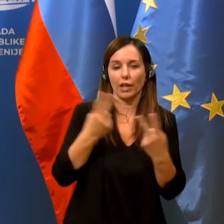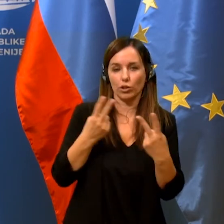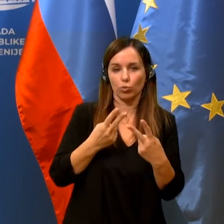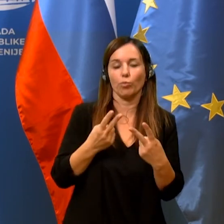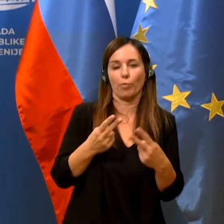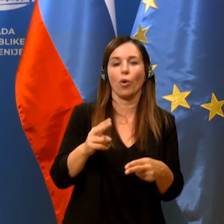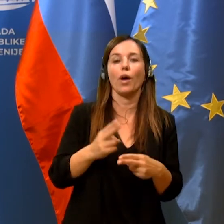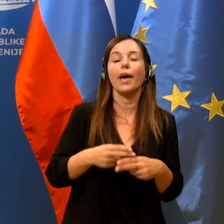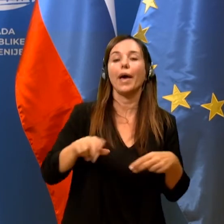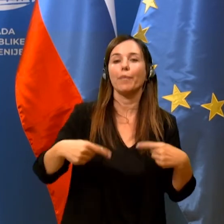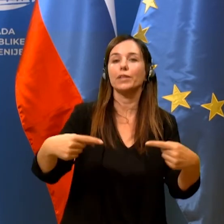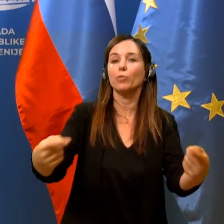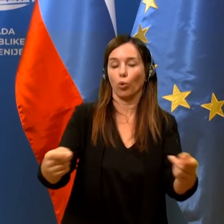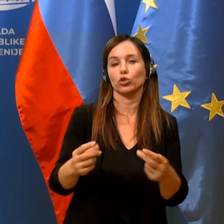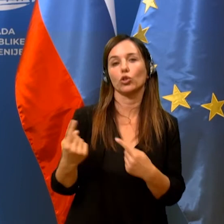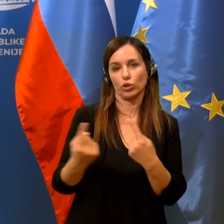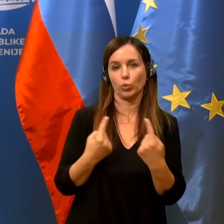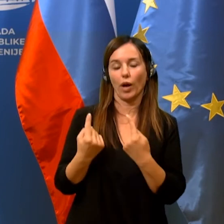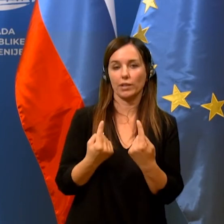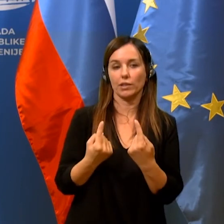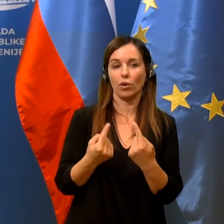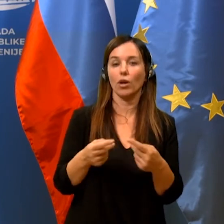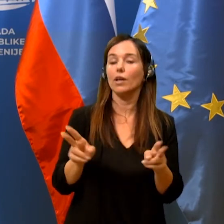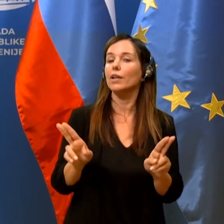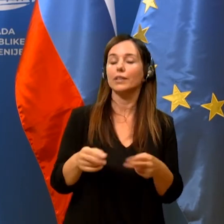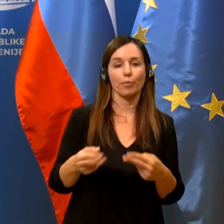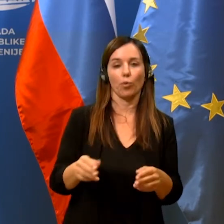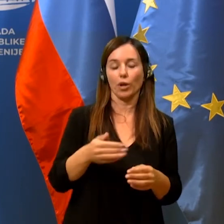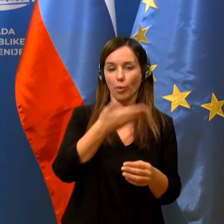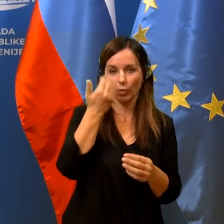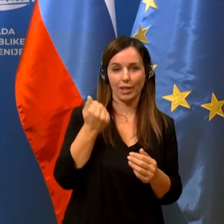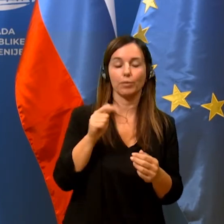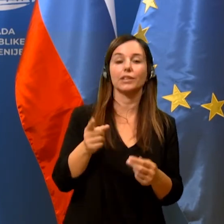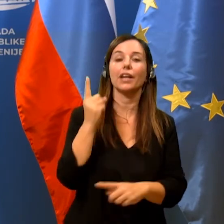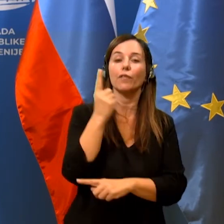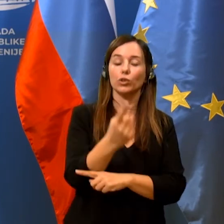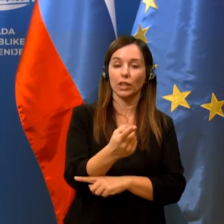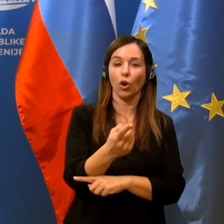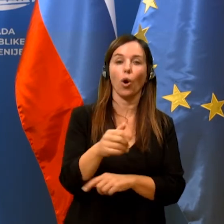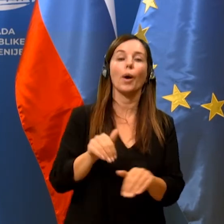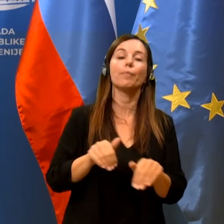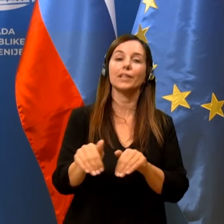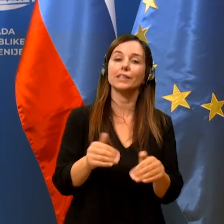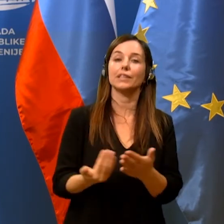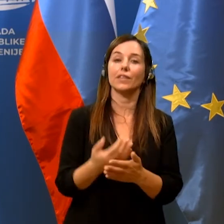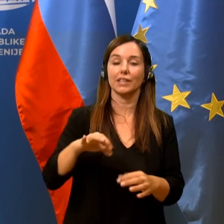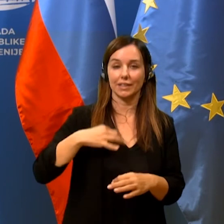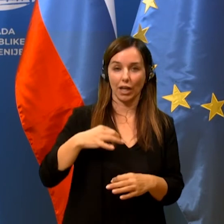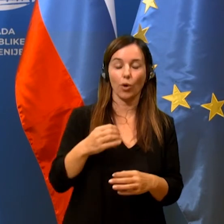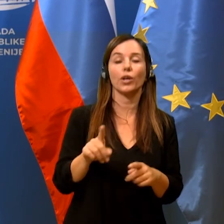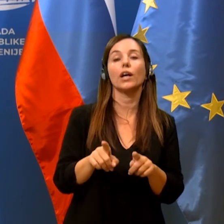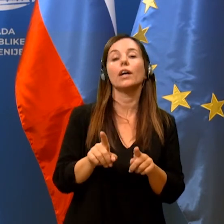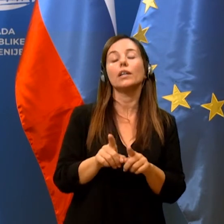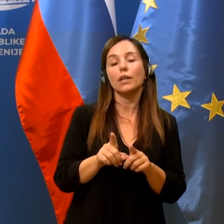epidemiološke razmere. Ne smemo namreč zanemariti, da je navodilo Ministrstva za zdravje vplivalo na način testiranja,